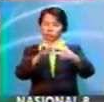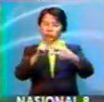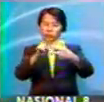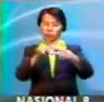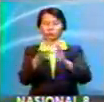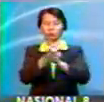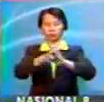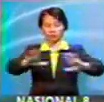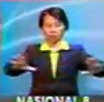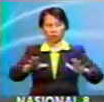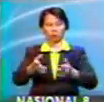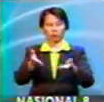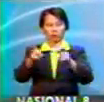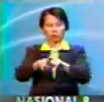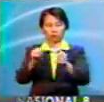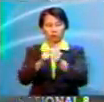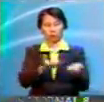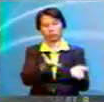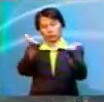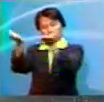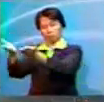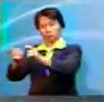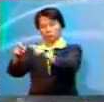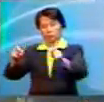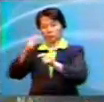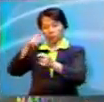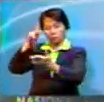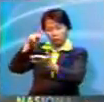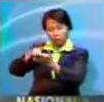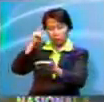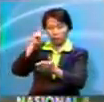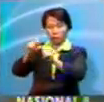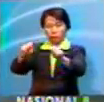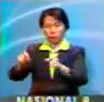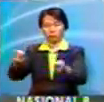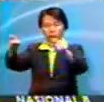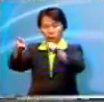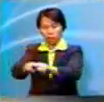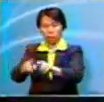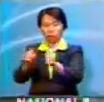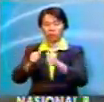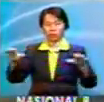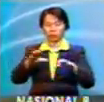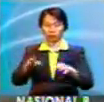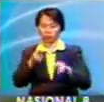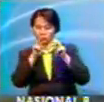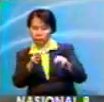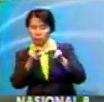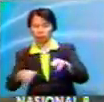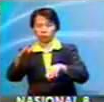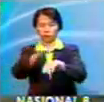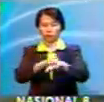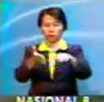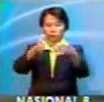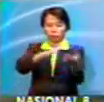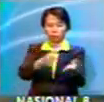yang terselamat dalam kejadian itu, dibawa ke lokasi bagi mengenal pasti lokasi kejadian dan membuat pengecaman ke atas